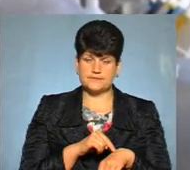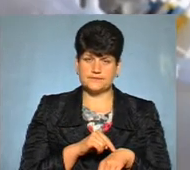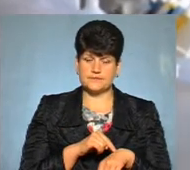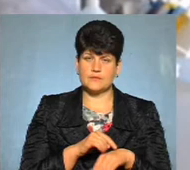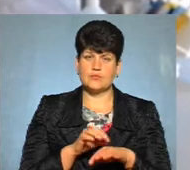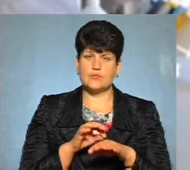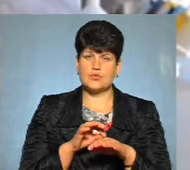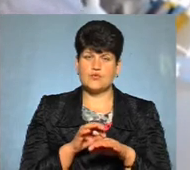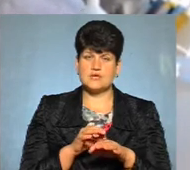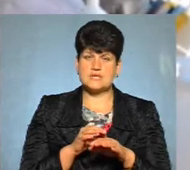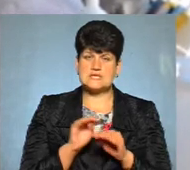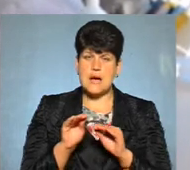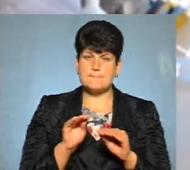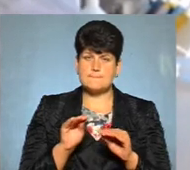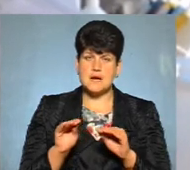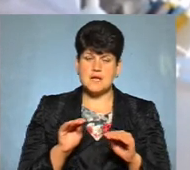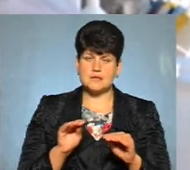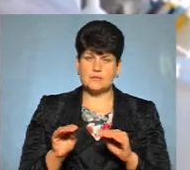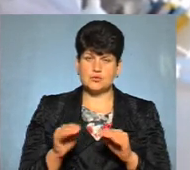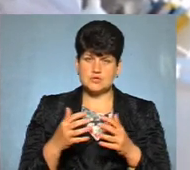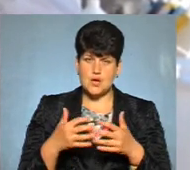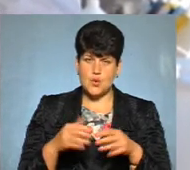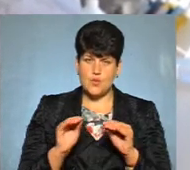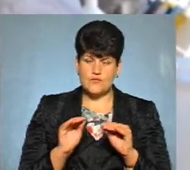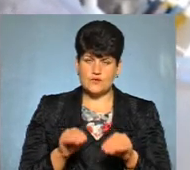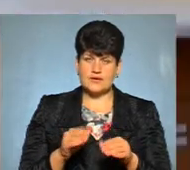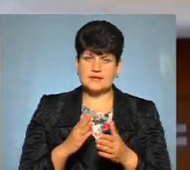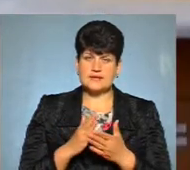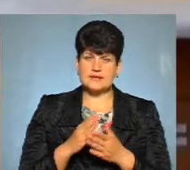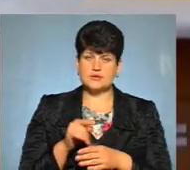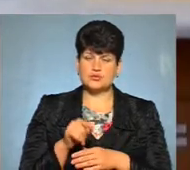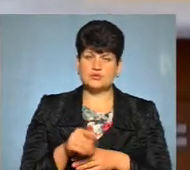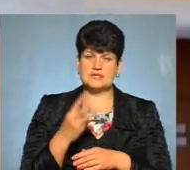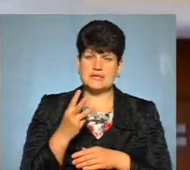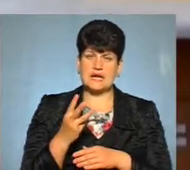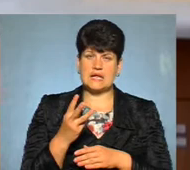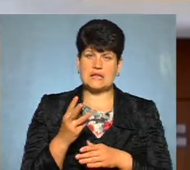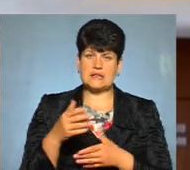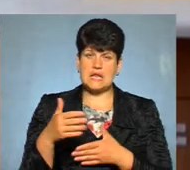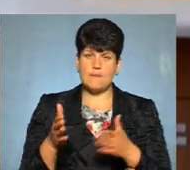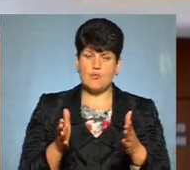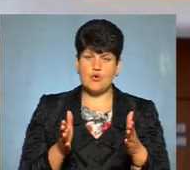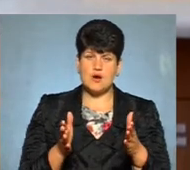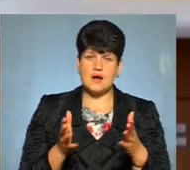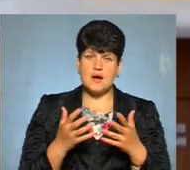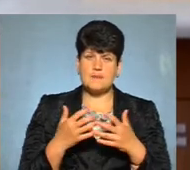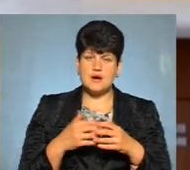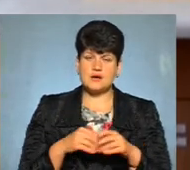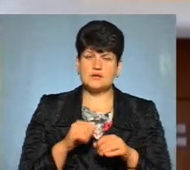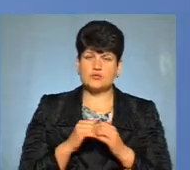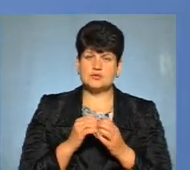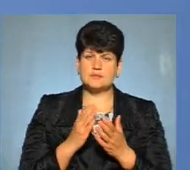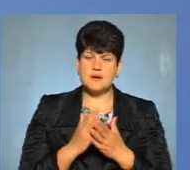Здійснюється апаратна постановка. Перед вами є, у нас в даній кімнаті є 3 набори апаратів. Кожний набор складається з